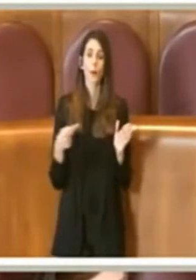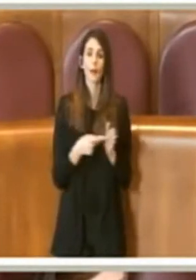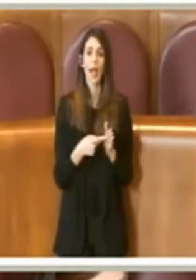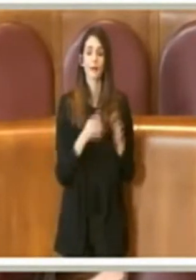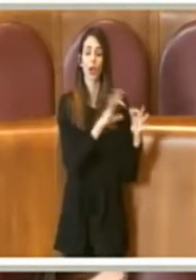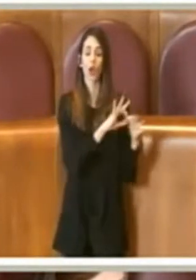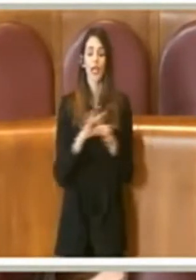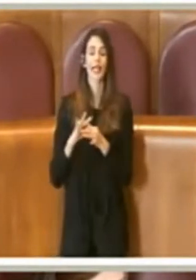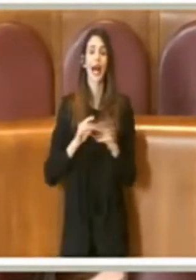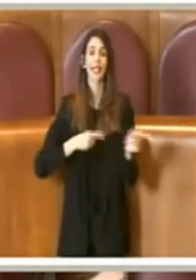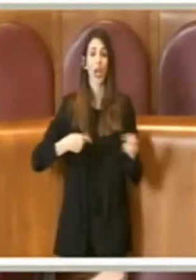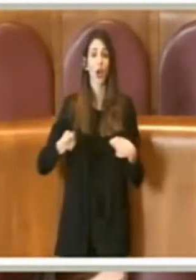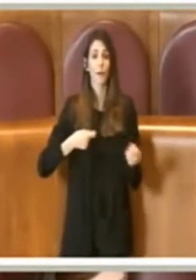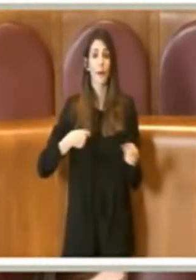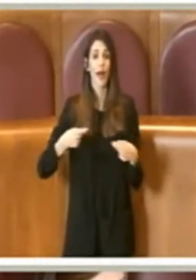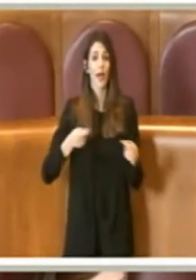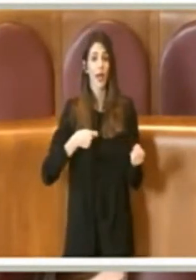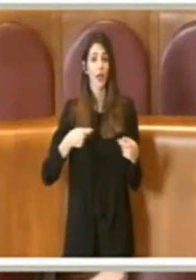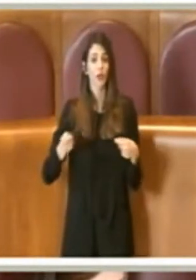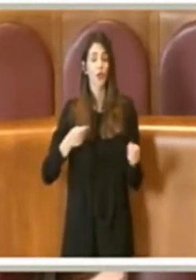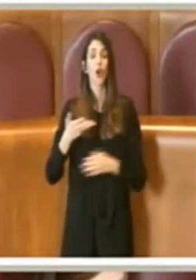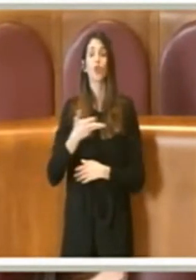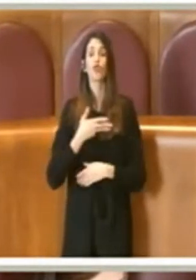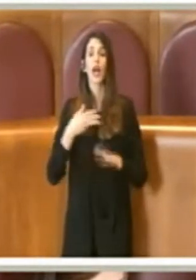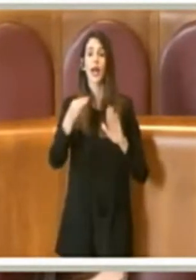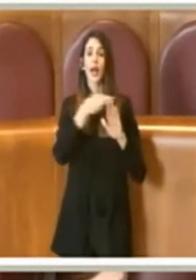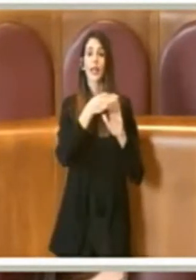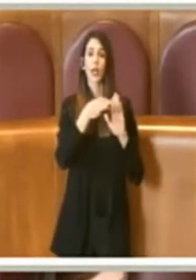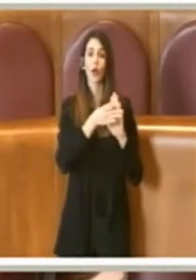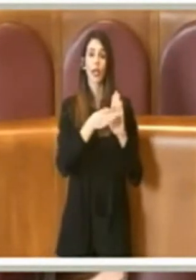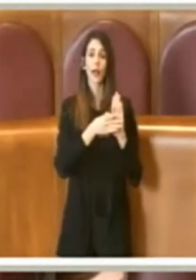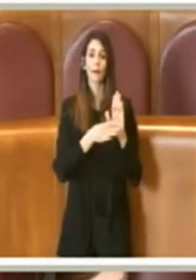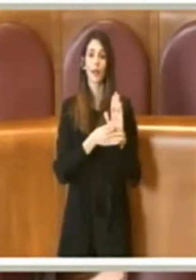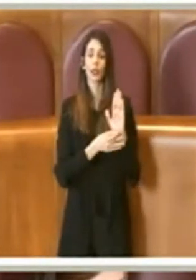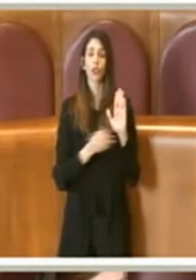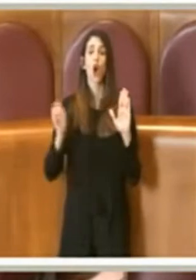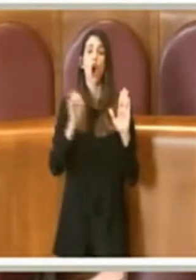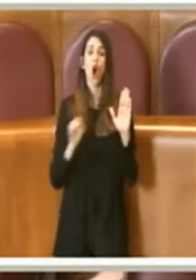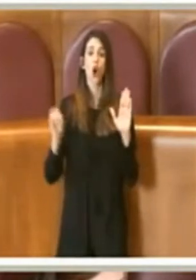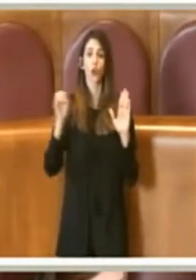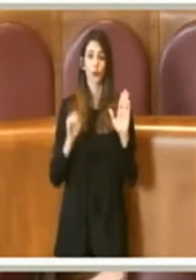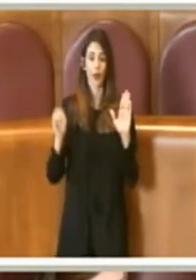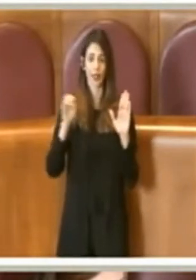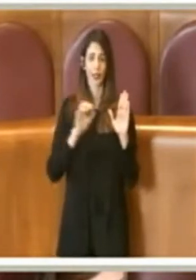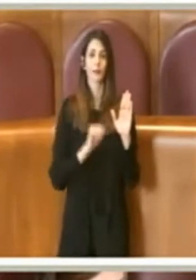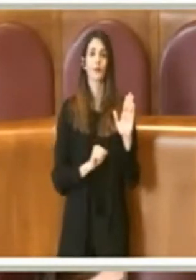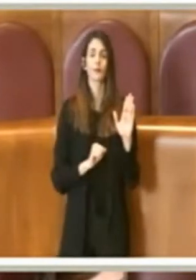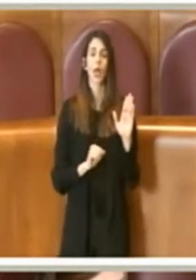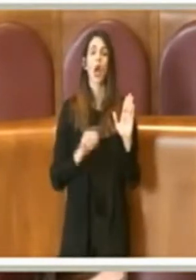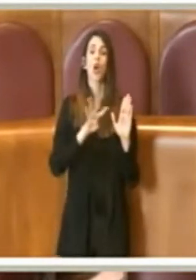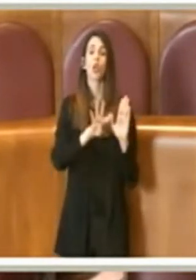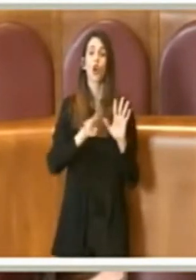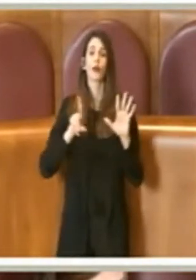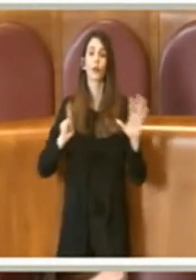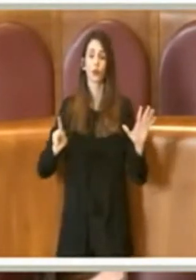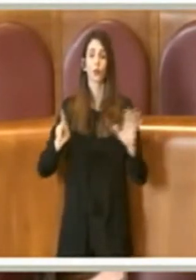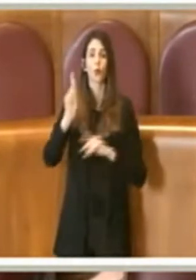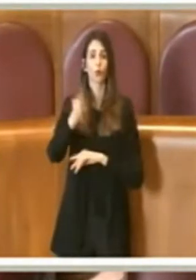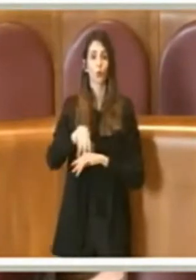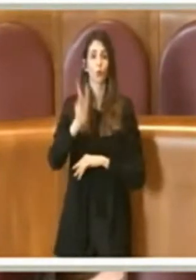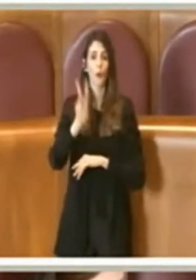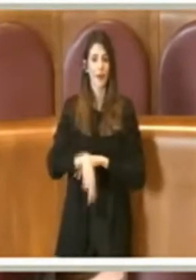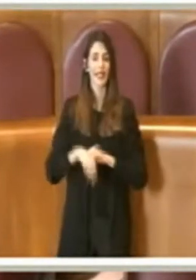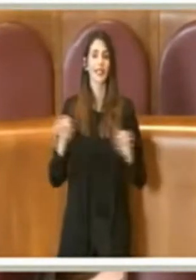sul commercio, c'è l'attuale regolamento OSPE-COSAP licenziato a dicembre, al 91 del 2019, che prevede che la